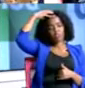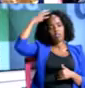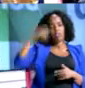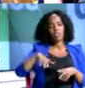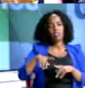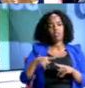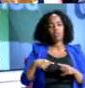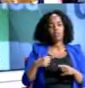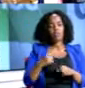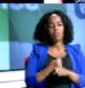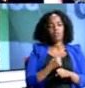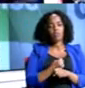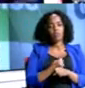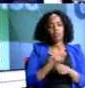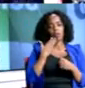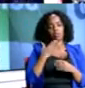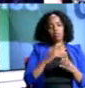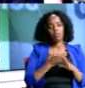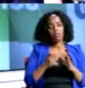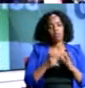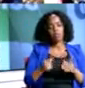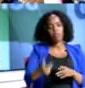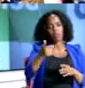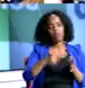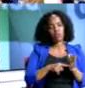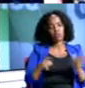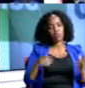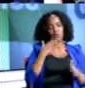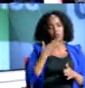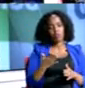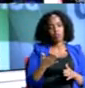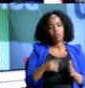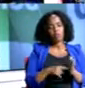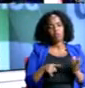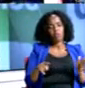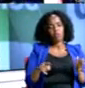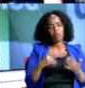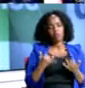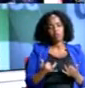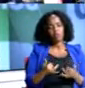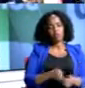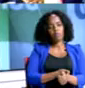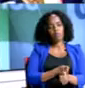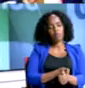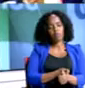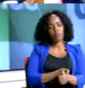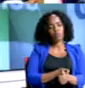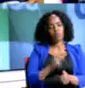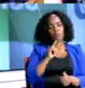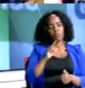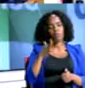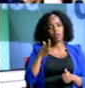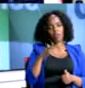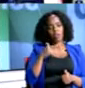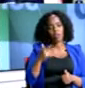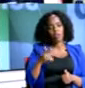tetapi ngarin jera, suci, defini beksu sunu wangari dah, beksu kena madditimu fahat awis so mal fakat, me